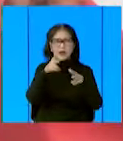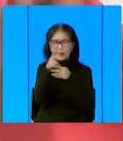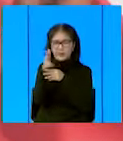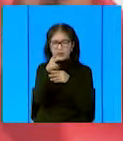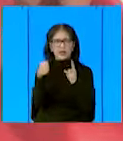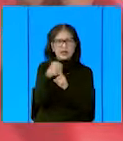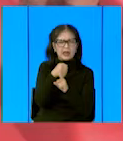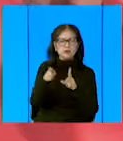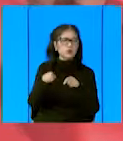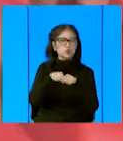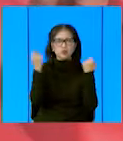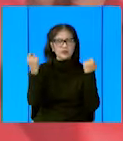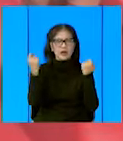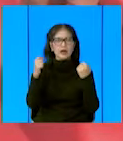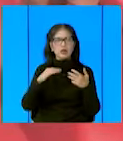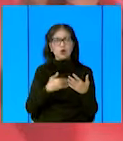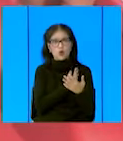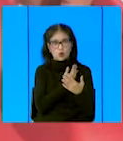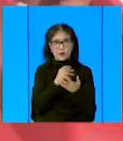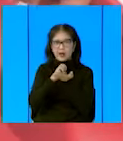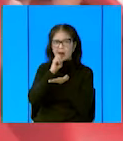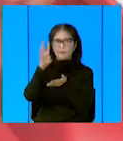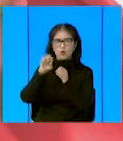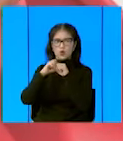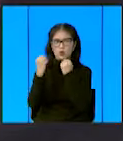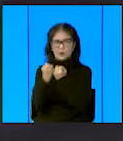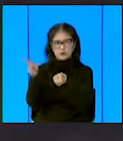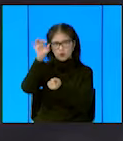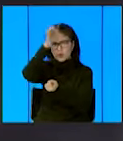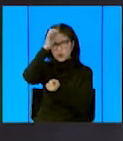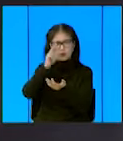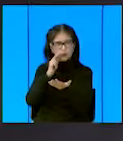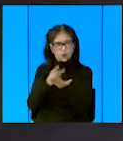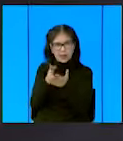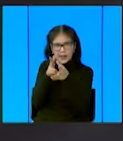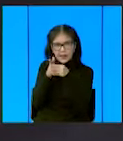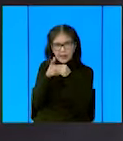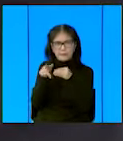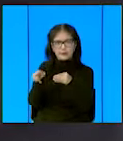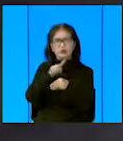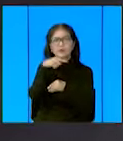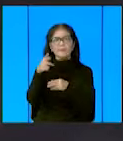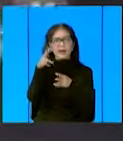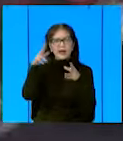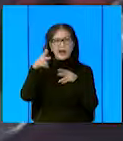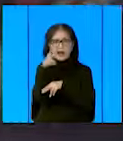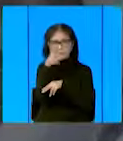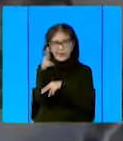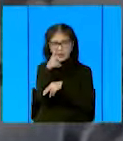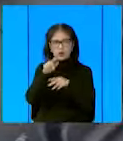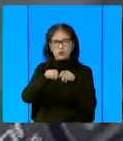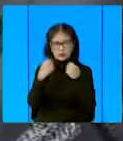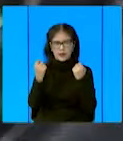kamera dan kekerasan. Korban melaporkan oknum ormas ke Polda Metro Jaya dengan sejumlah bukti rekaman video kejadian hingga kamera